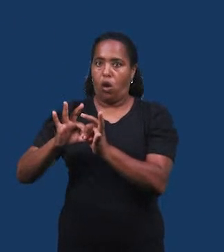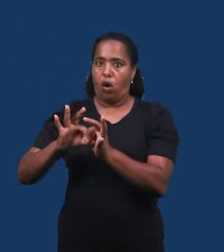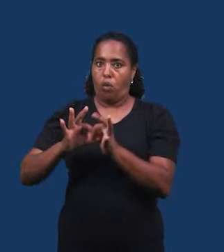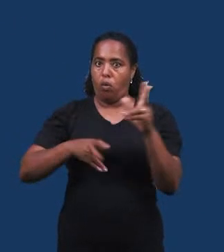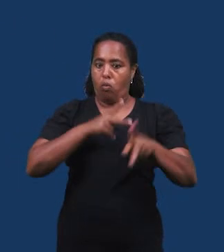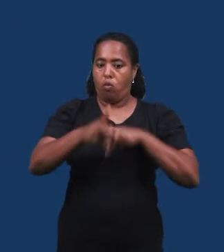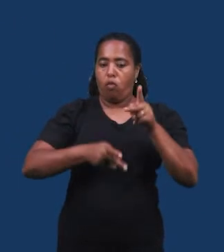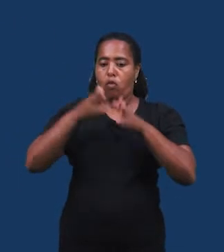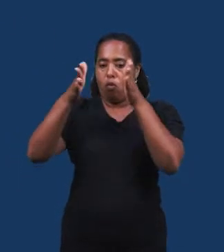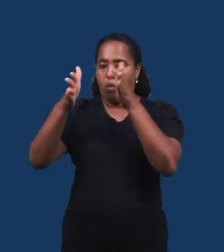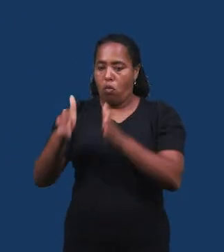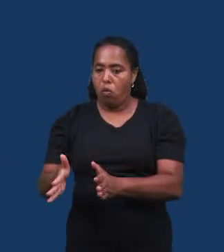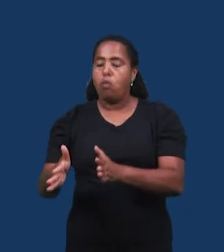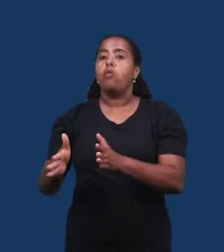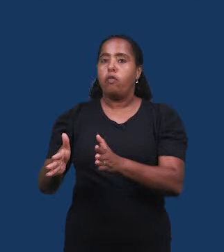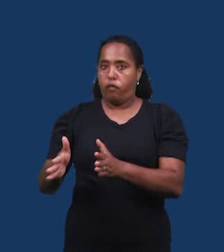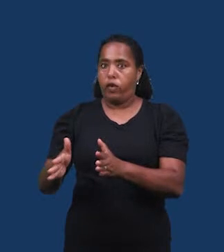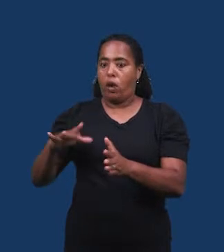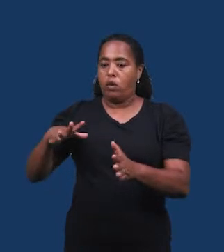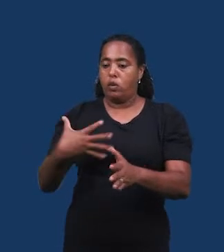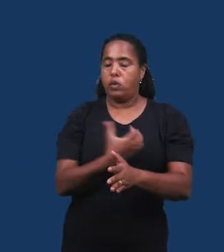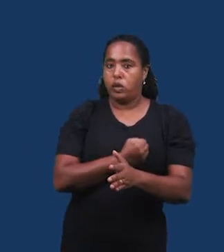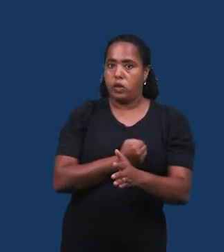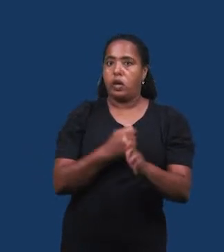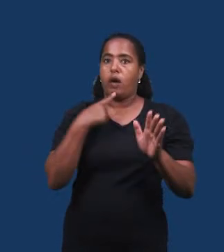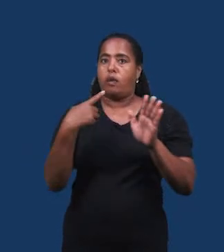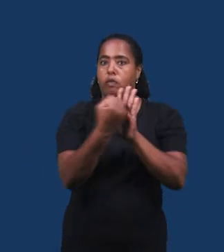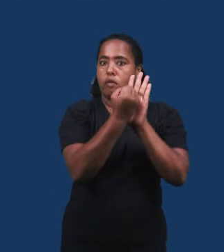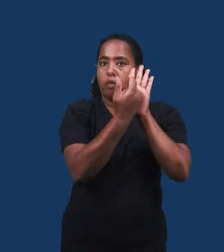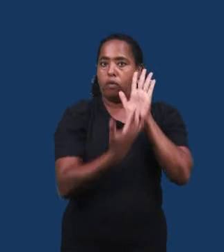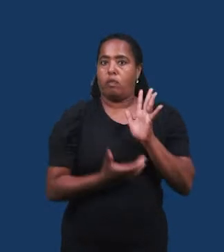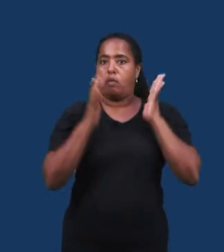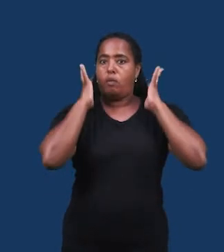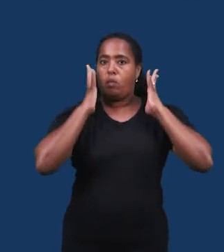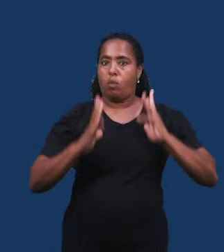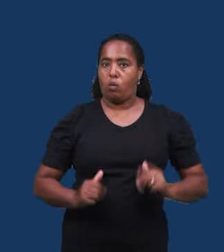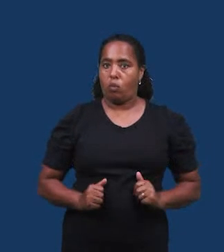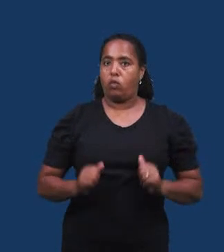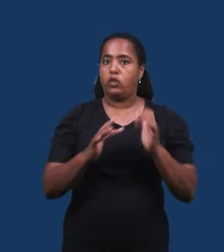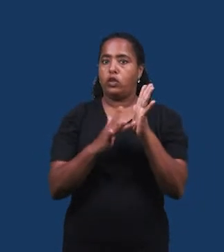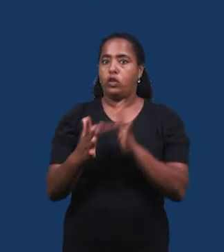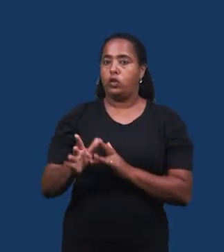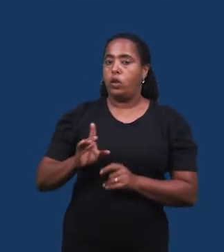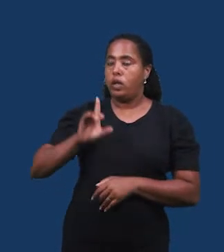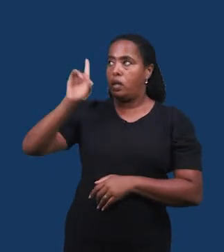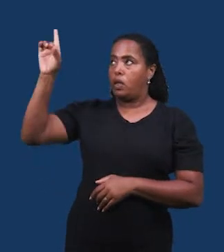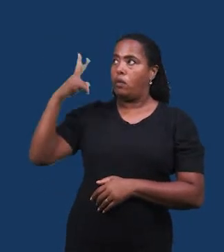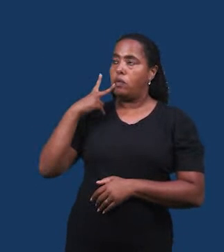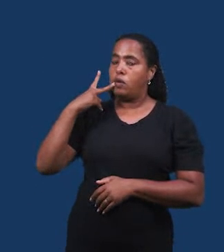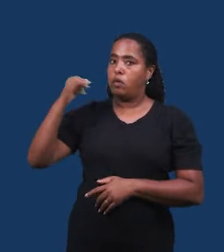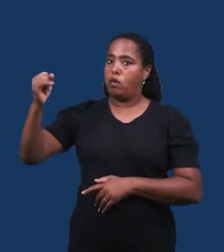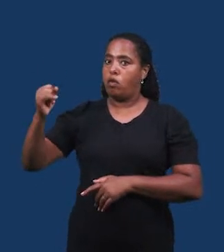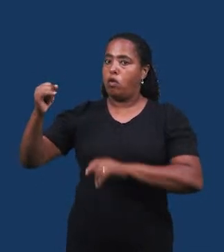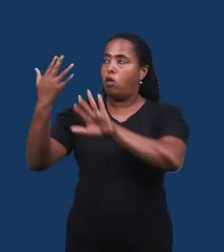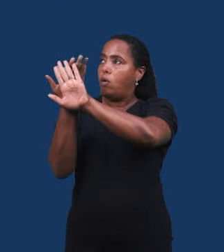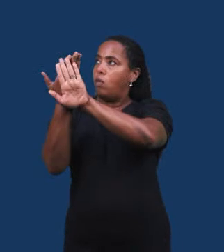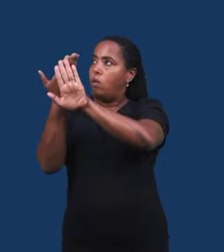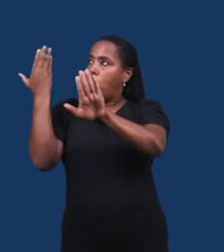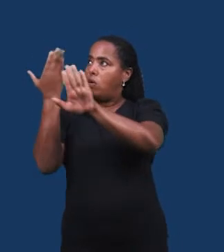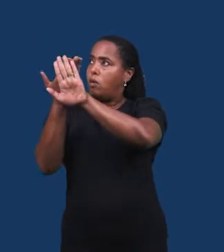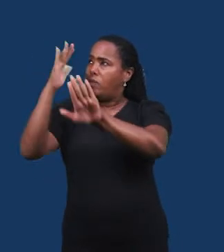qui réalise cette œuvre de communion entre l'Église avec des hommes et des